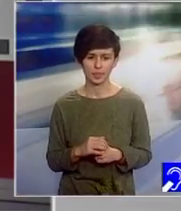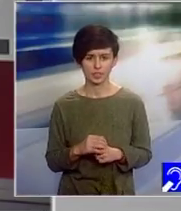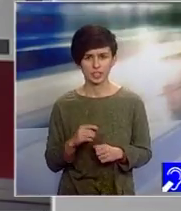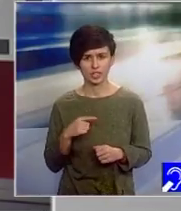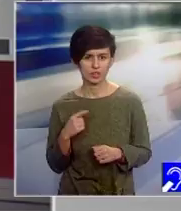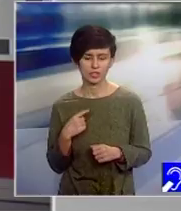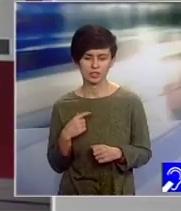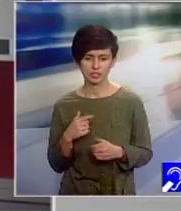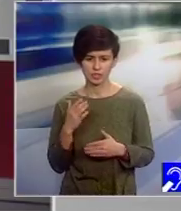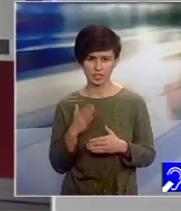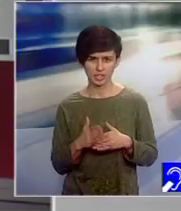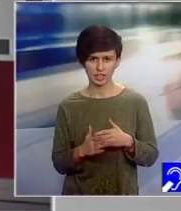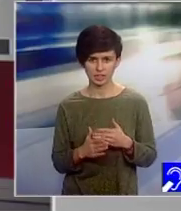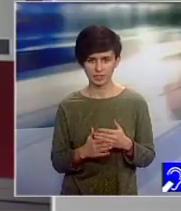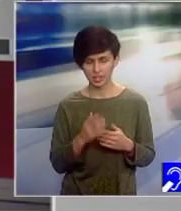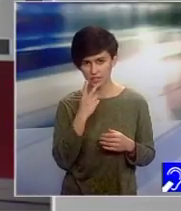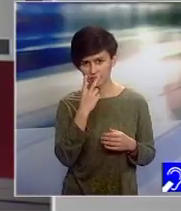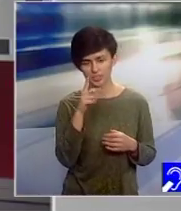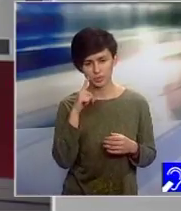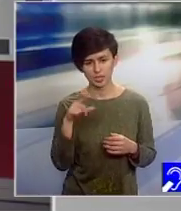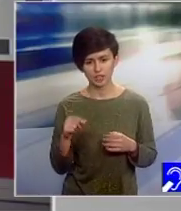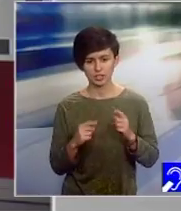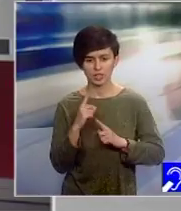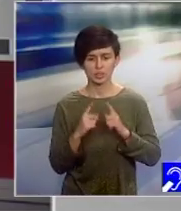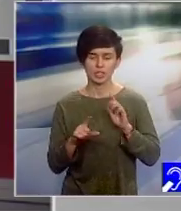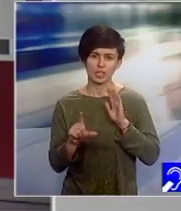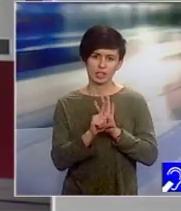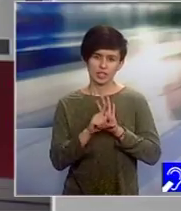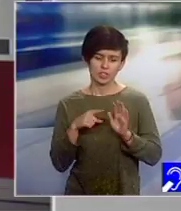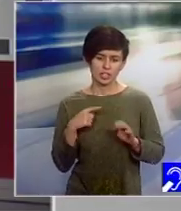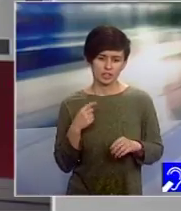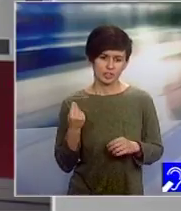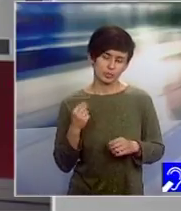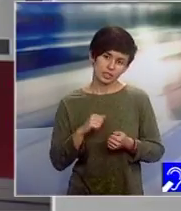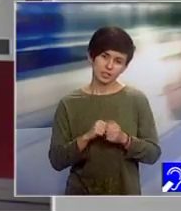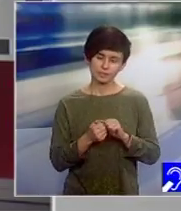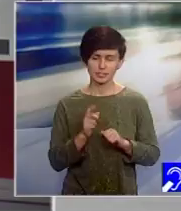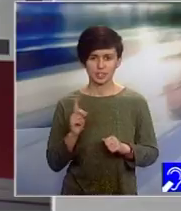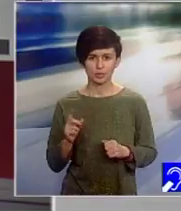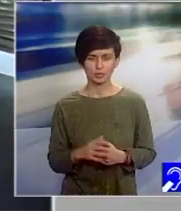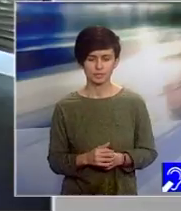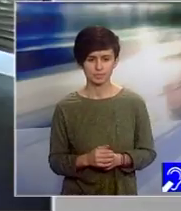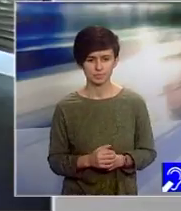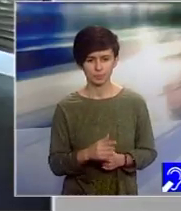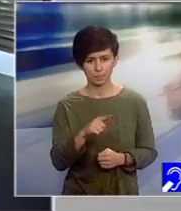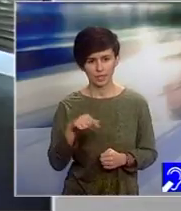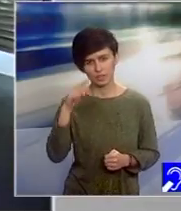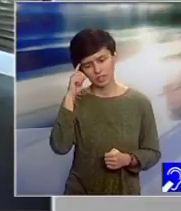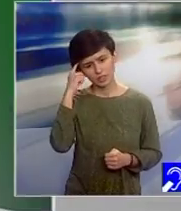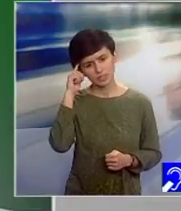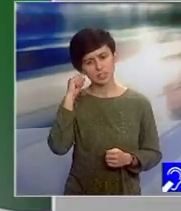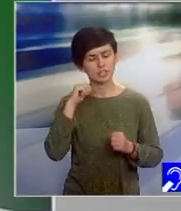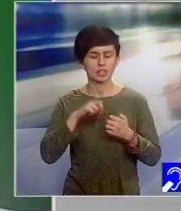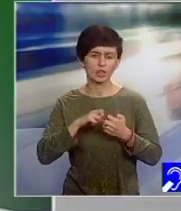o să se... o să vedem rezultatul dacă legea este bună sau nu. Va merge în continuare sau V-ați gândit la o problemă pe care să o